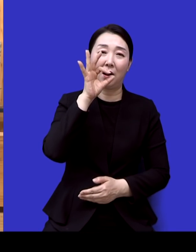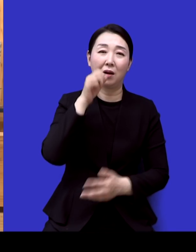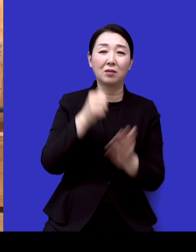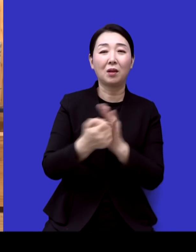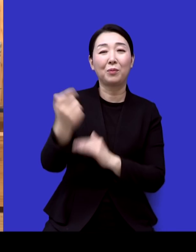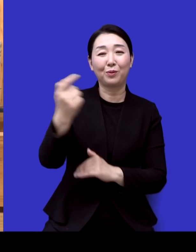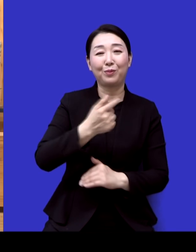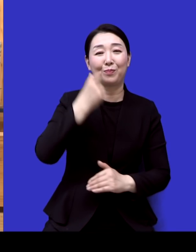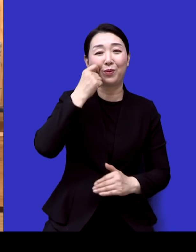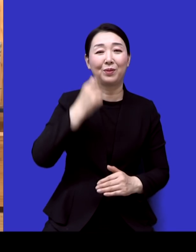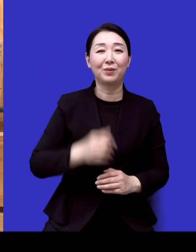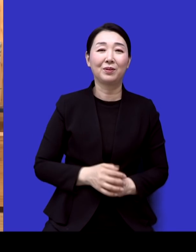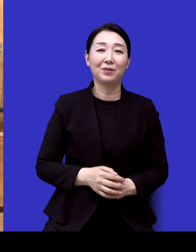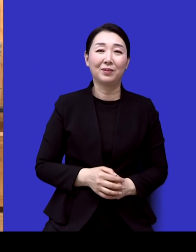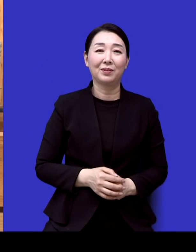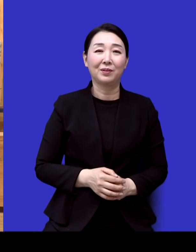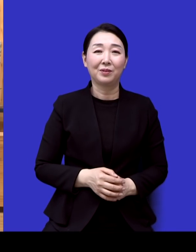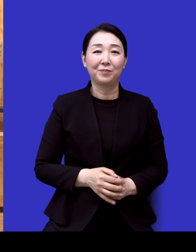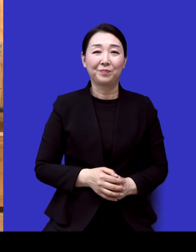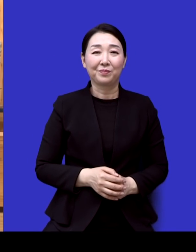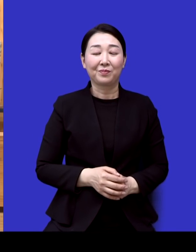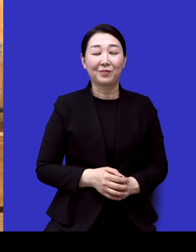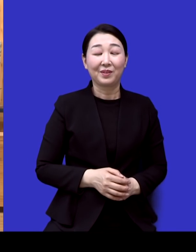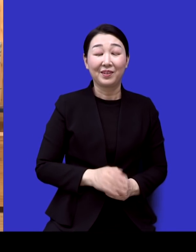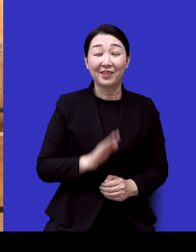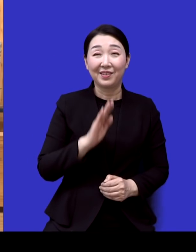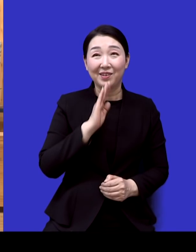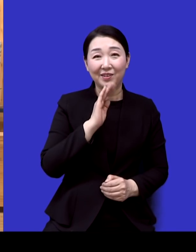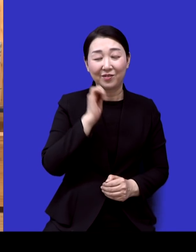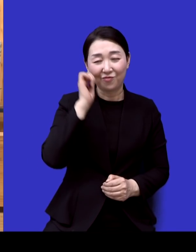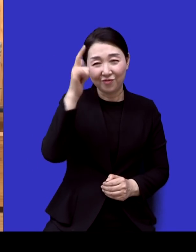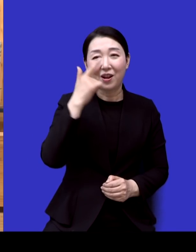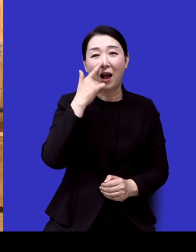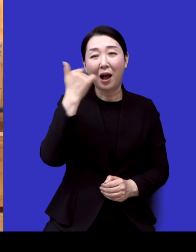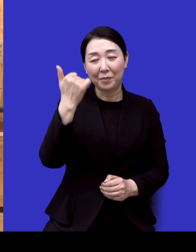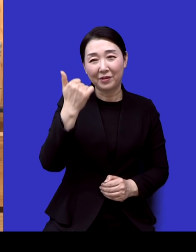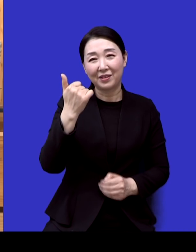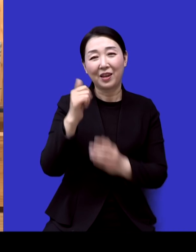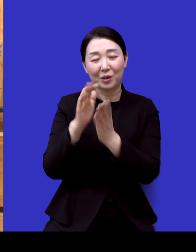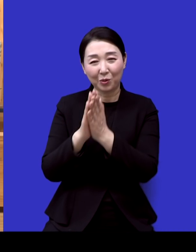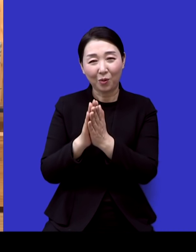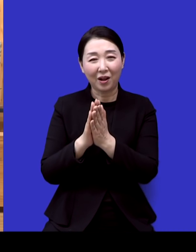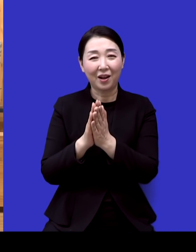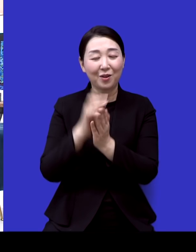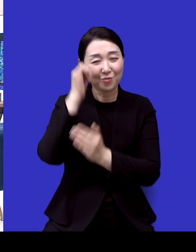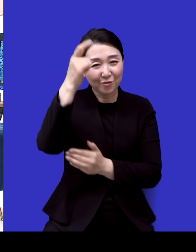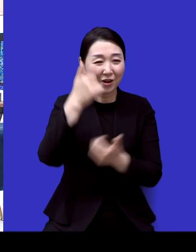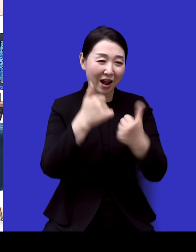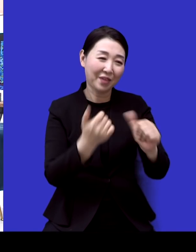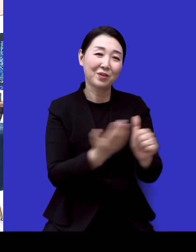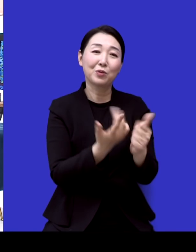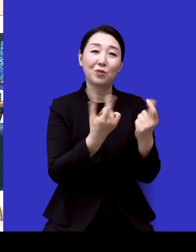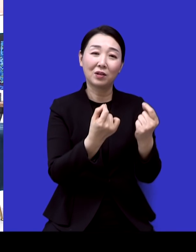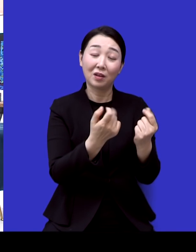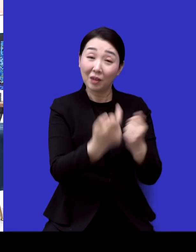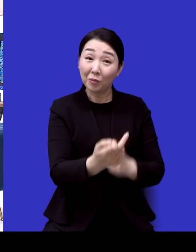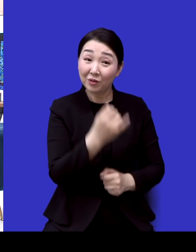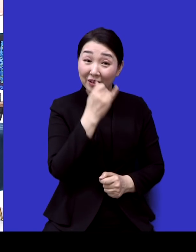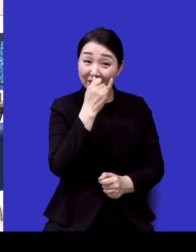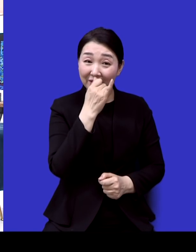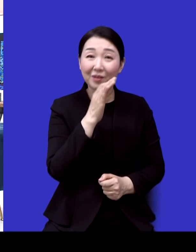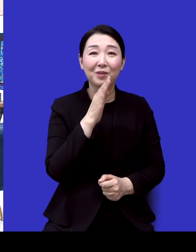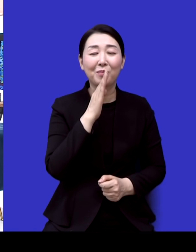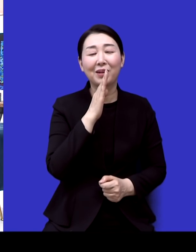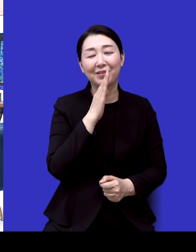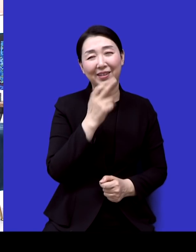그래서, 예, 역시 훌륭한 아버지, 그 아버지의 기도가 이렇게 또 훌륭한 아들을 키웠네요. 동생, 남동생도 있지 않아요? 예,